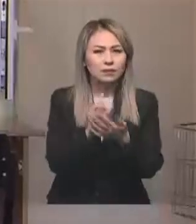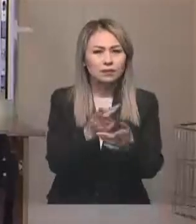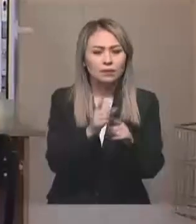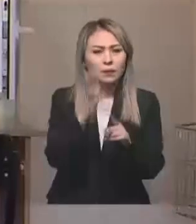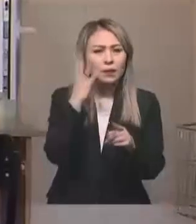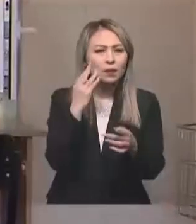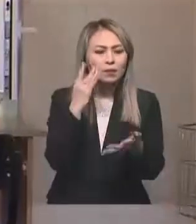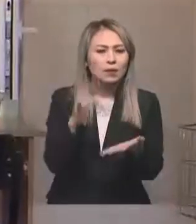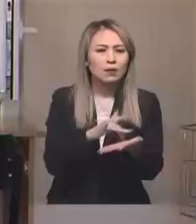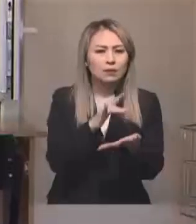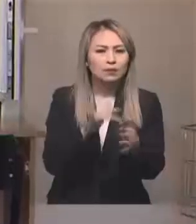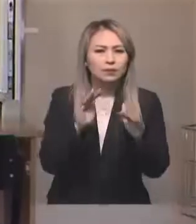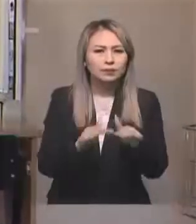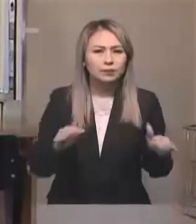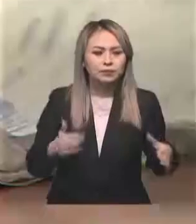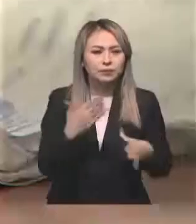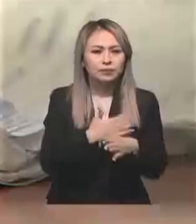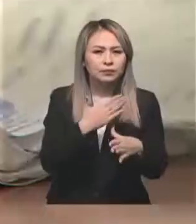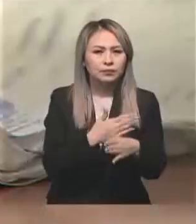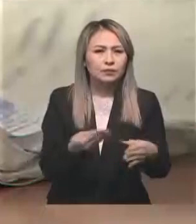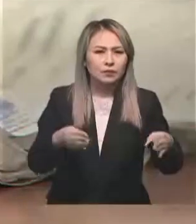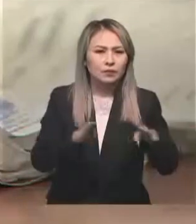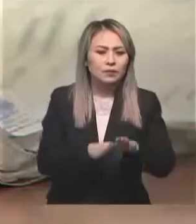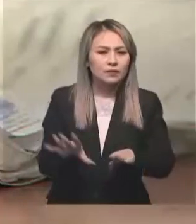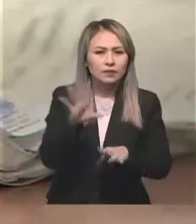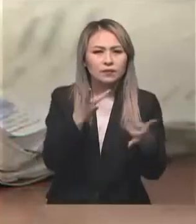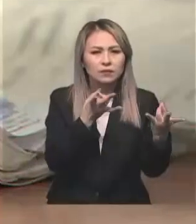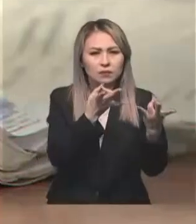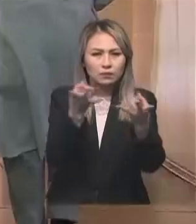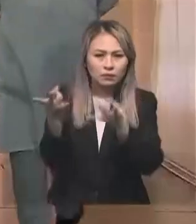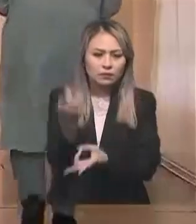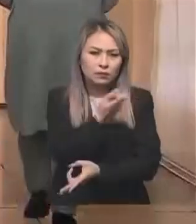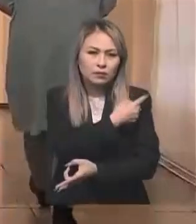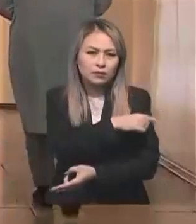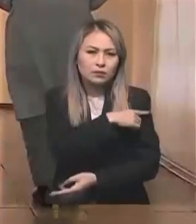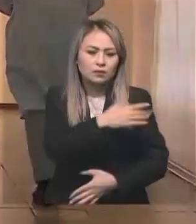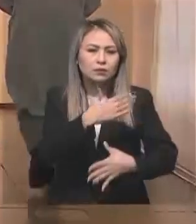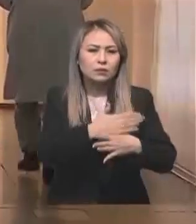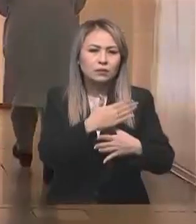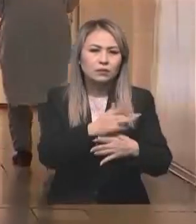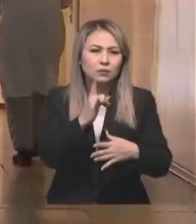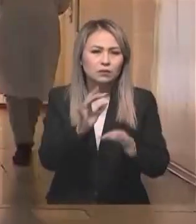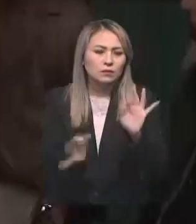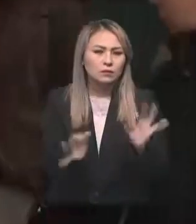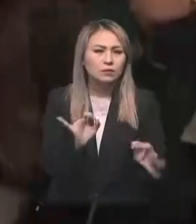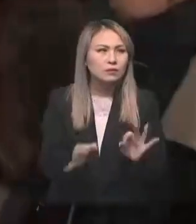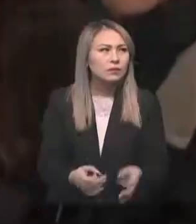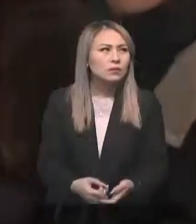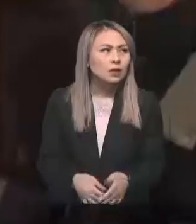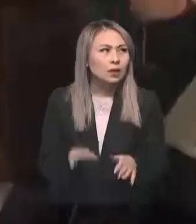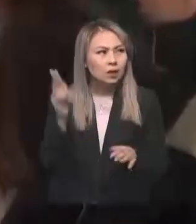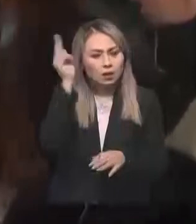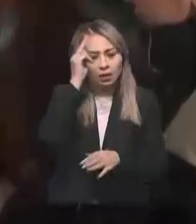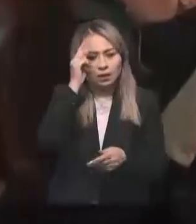Алматы қаласы балалар шұғыл медициналық көмек көрсету орталығында барлық қажетті медициналық көмек көрсетіліп жатыр. Баланың жағдайы тұрақты. Қалалық